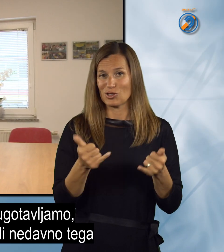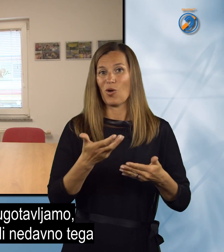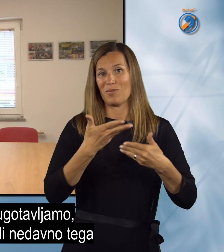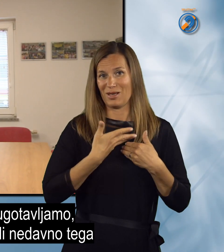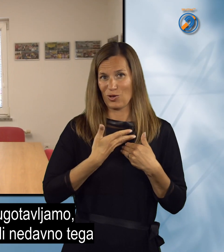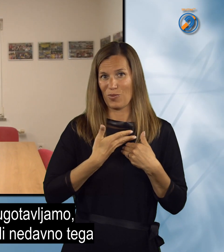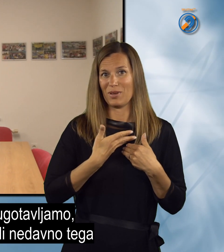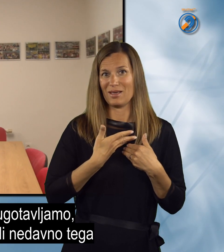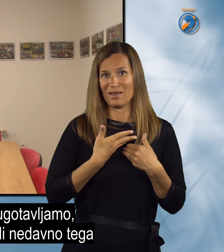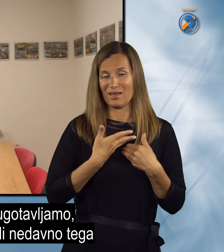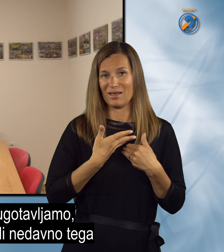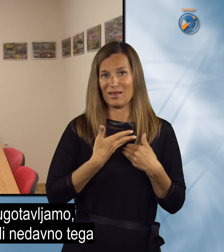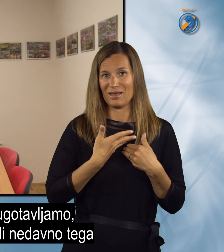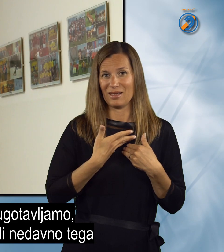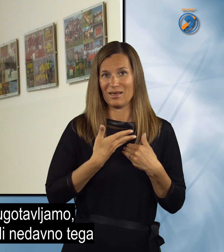si pridobili